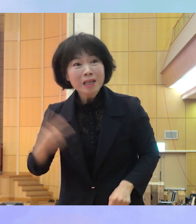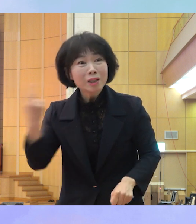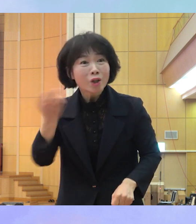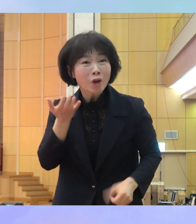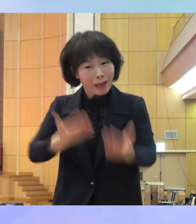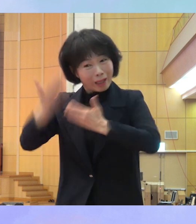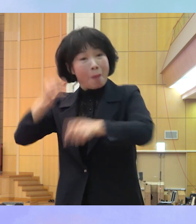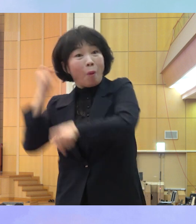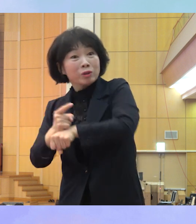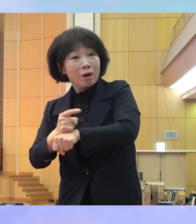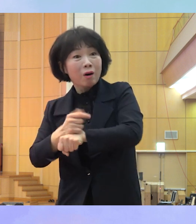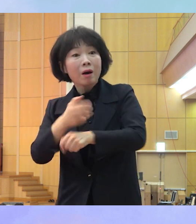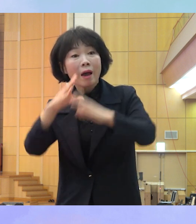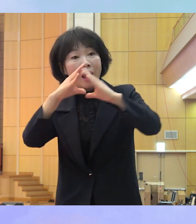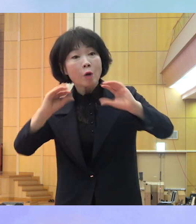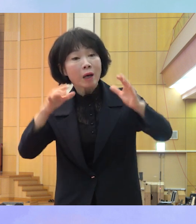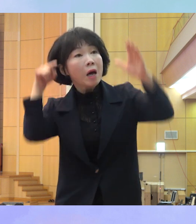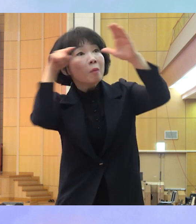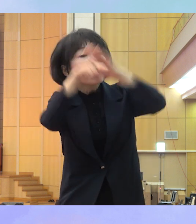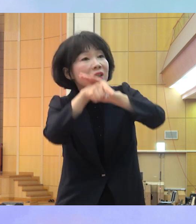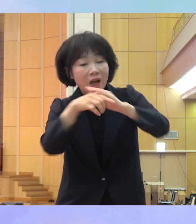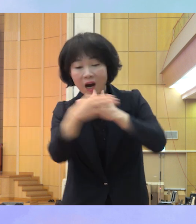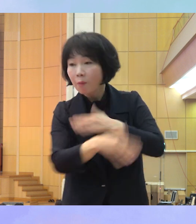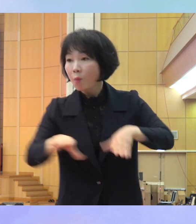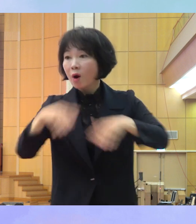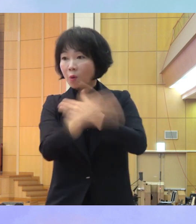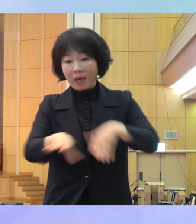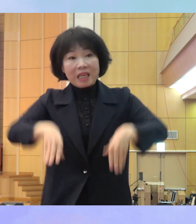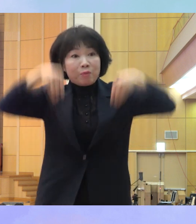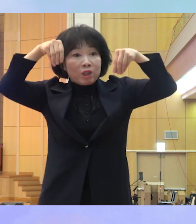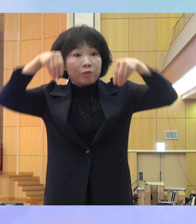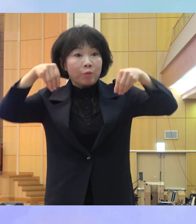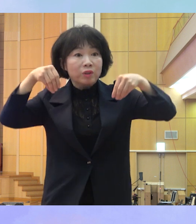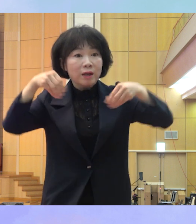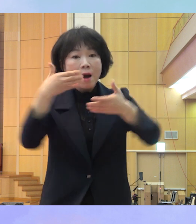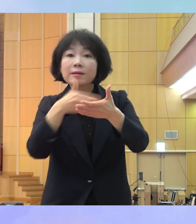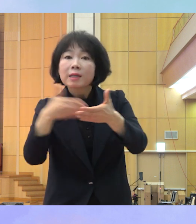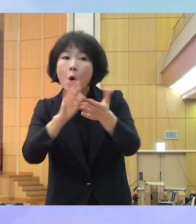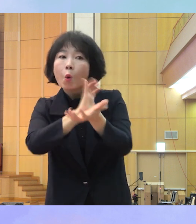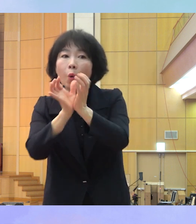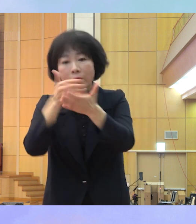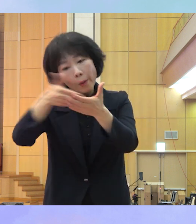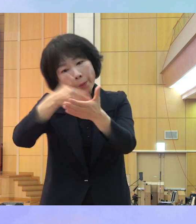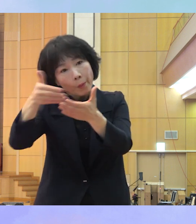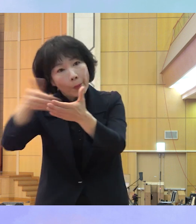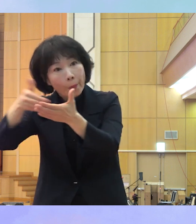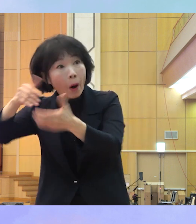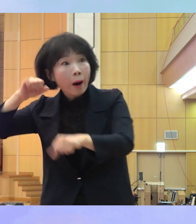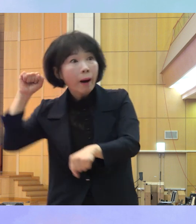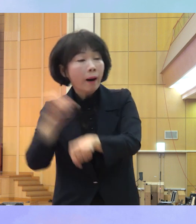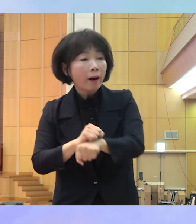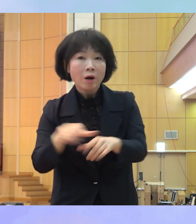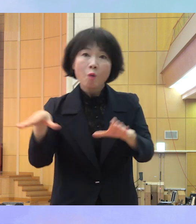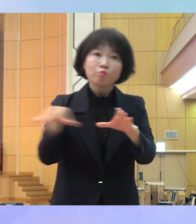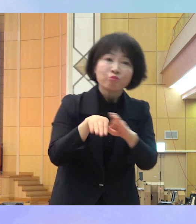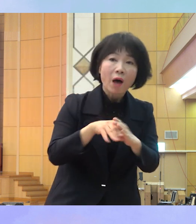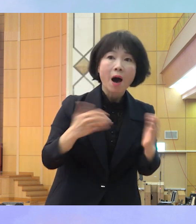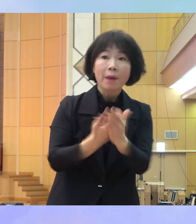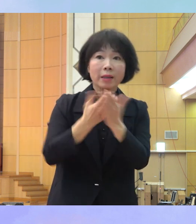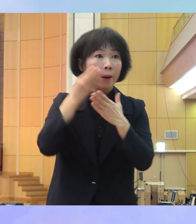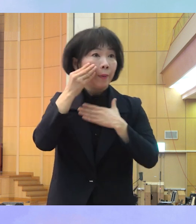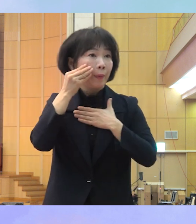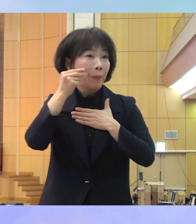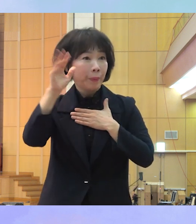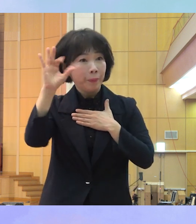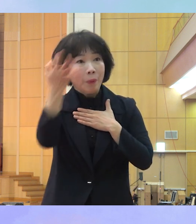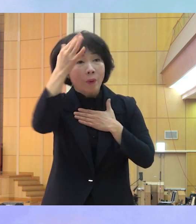화문요라고 돼 있어요. 그럴 정도로 그 나라가 뭐 문화적으로라든지 발달되어 있는